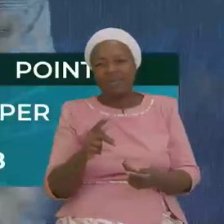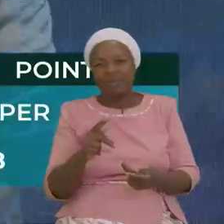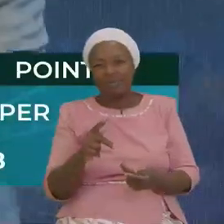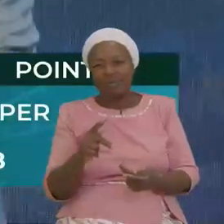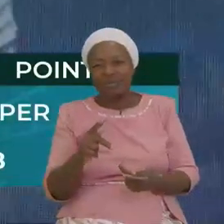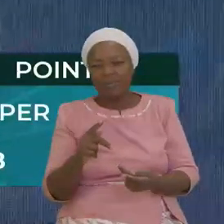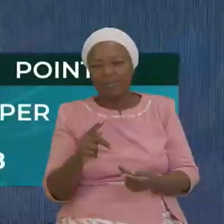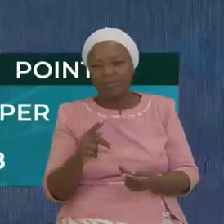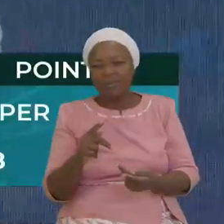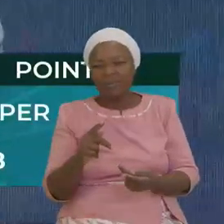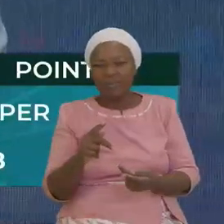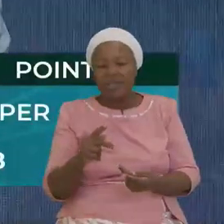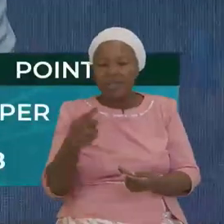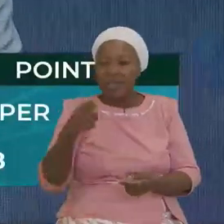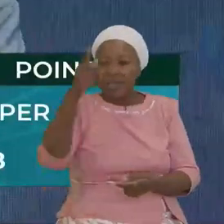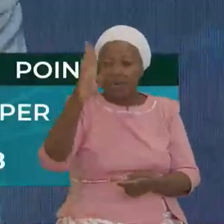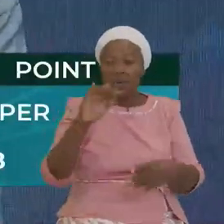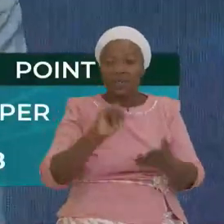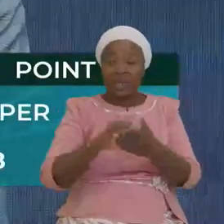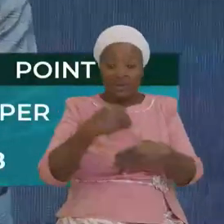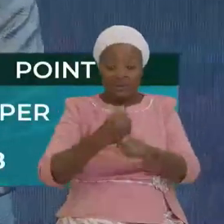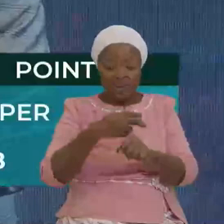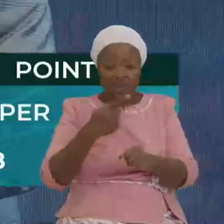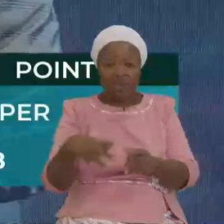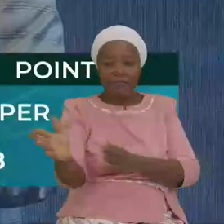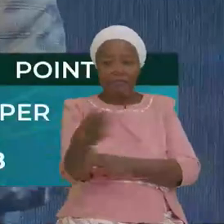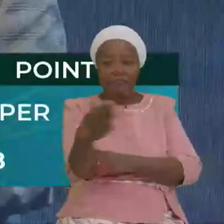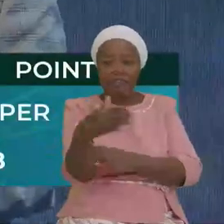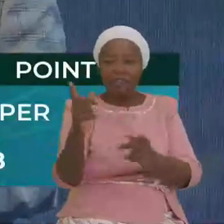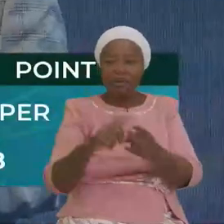on voit tout, que tout est parfait là-bas.